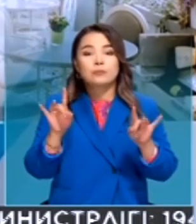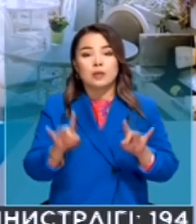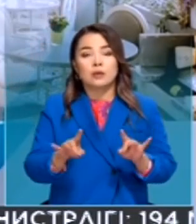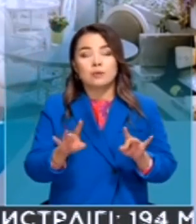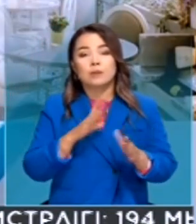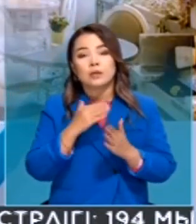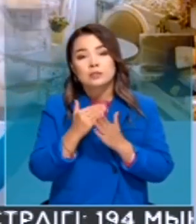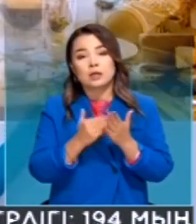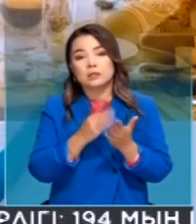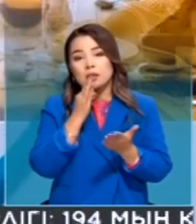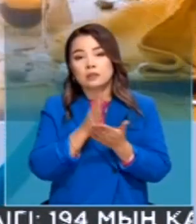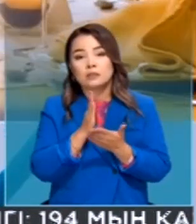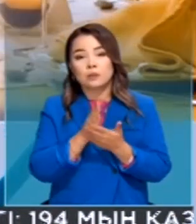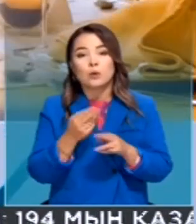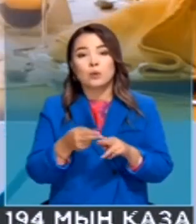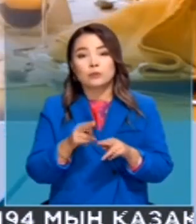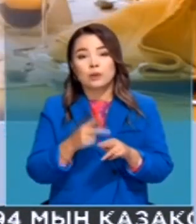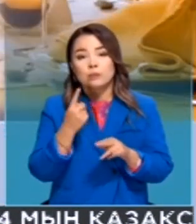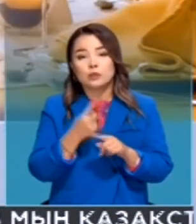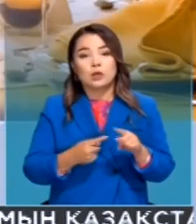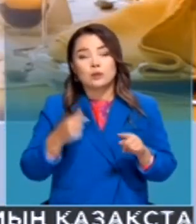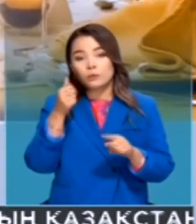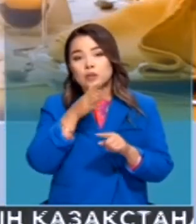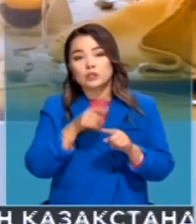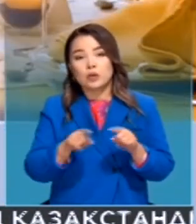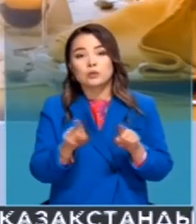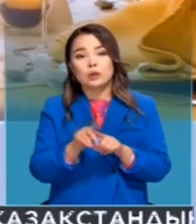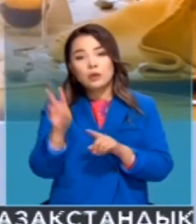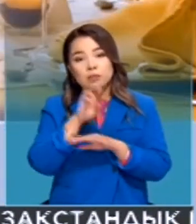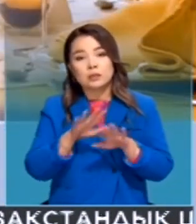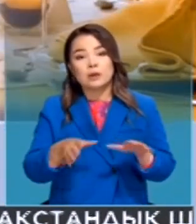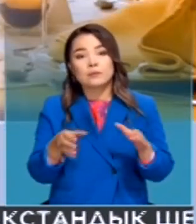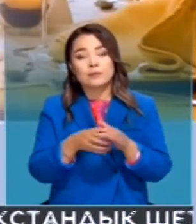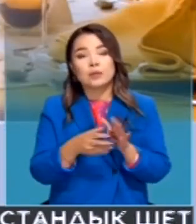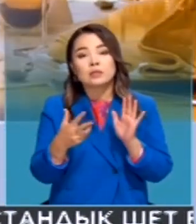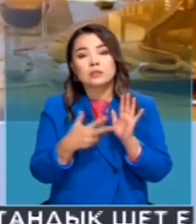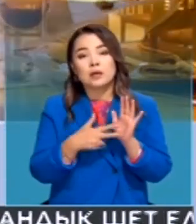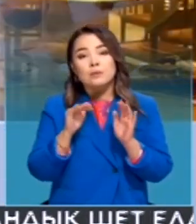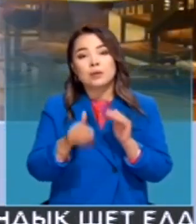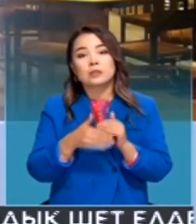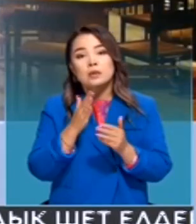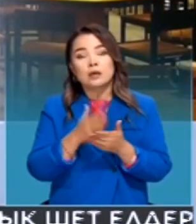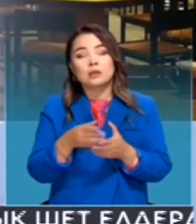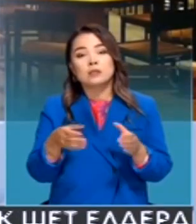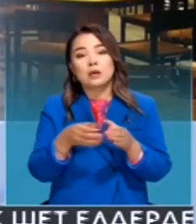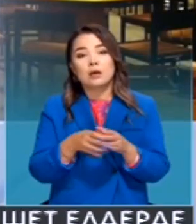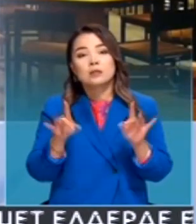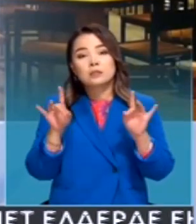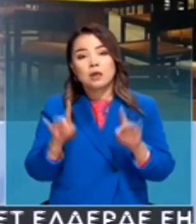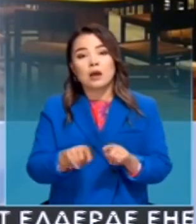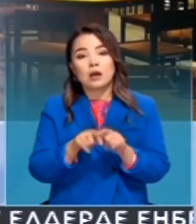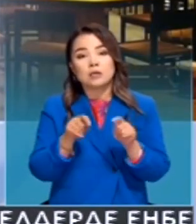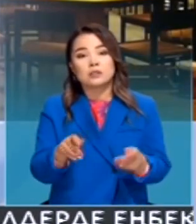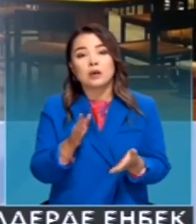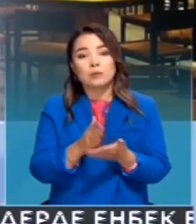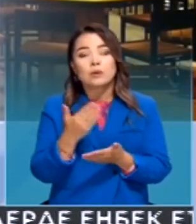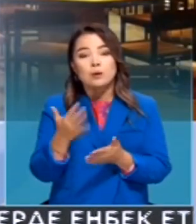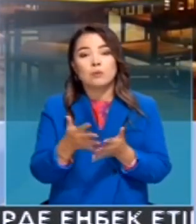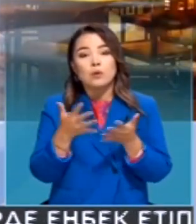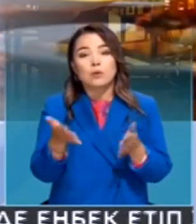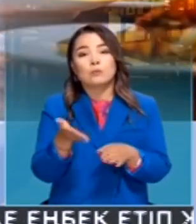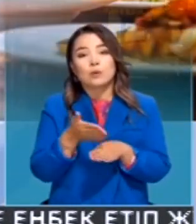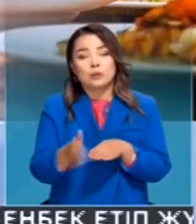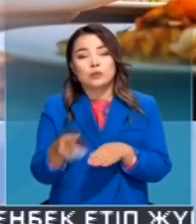мейрамханалардың статистикасы. Яғни соңғы 1,5 жылдың ішінде елімізде 8000-нан аса мейрамхана ашылған. Басым